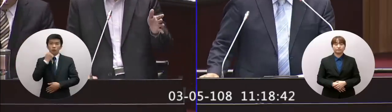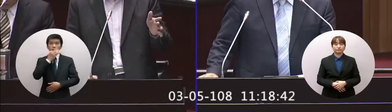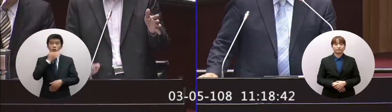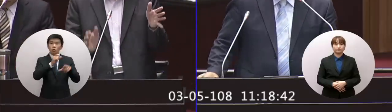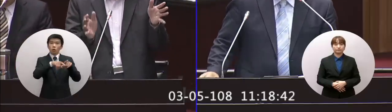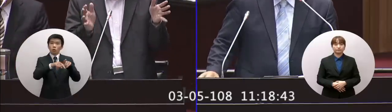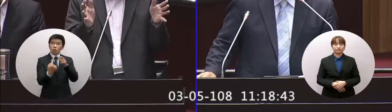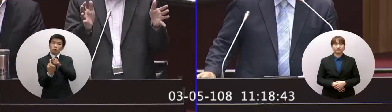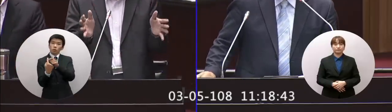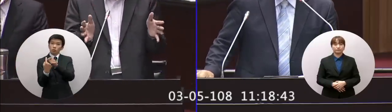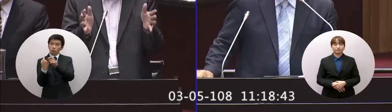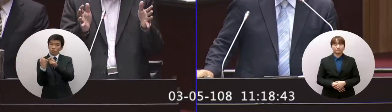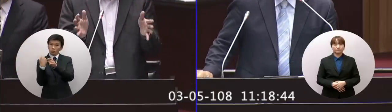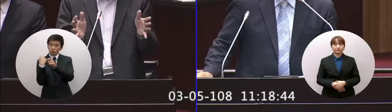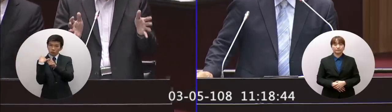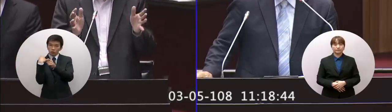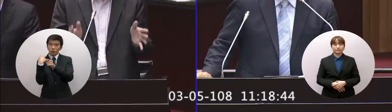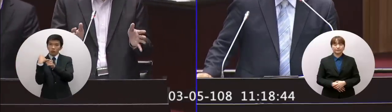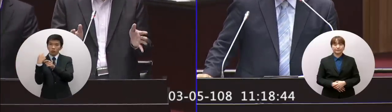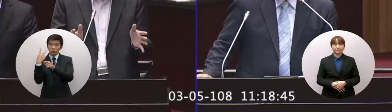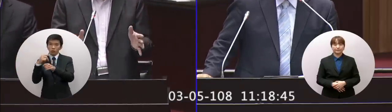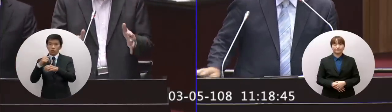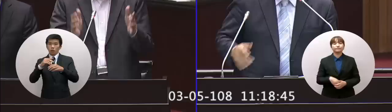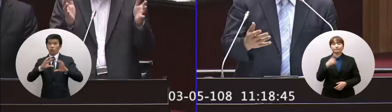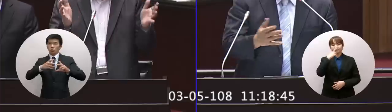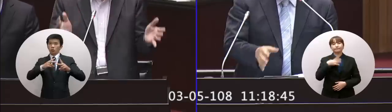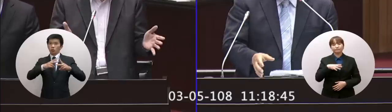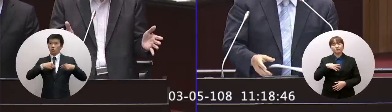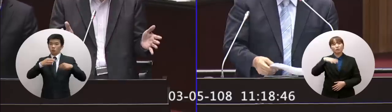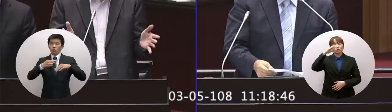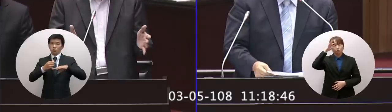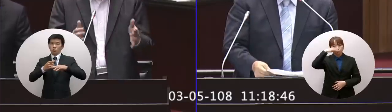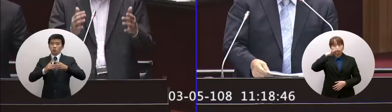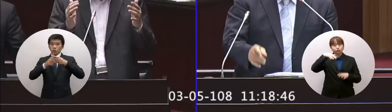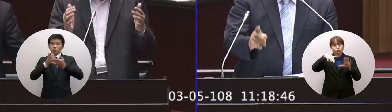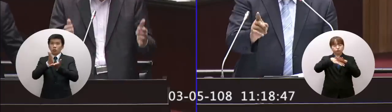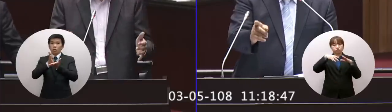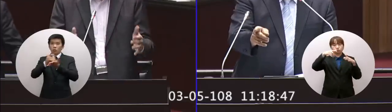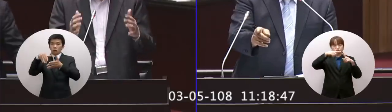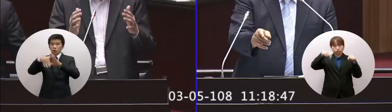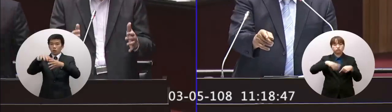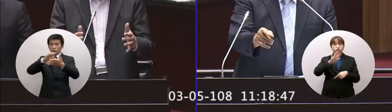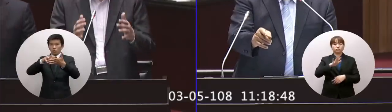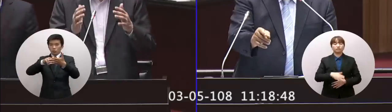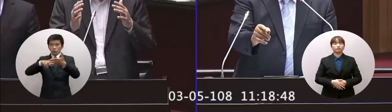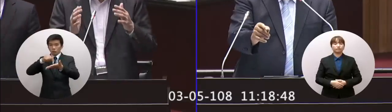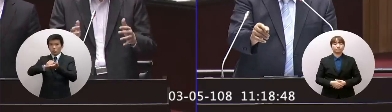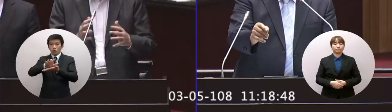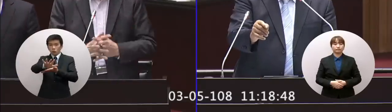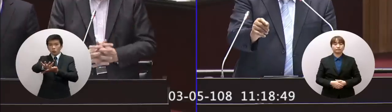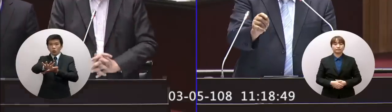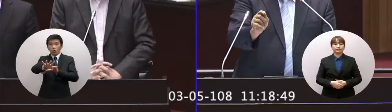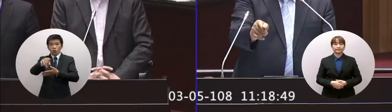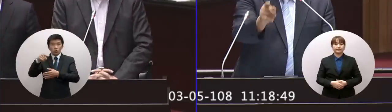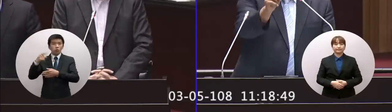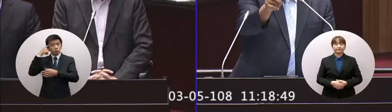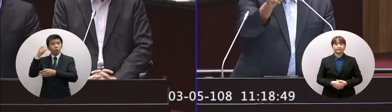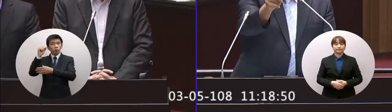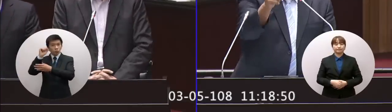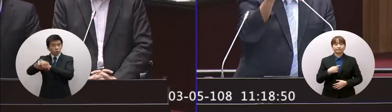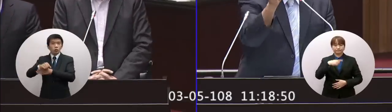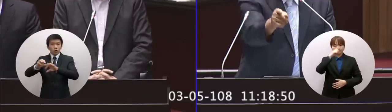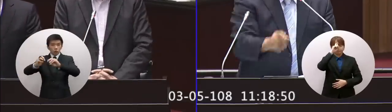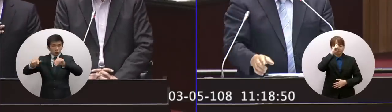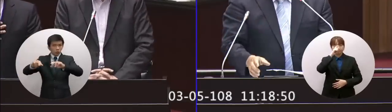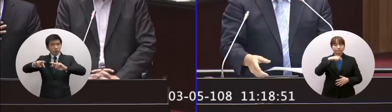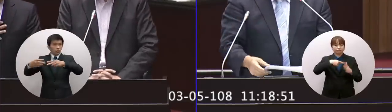去年的时候已经在总统主持的演讲 里面，我也看到文件了、 啊，他也承诺土地不会做任何的这个。 我希望